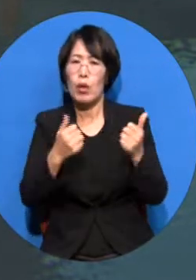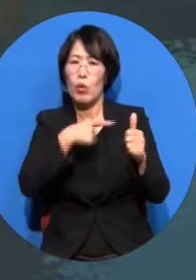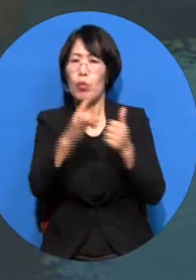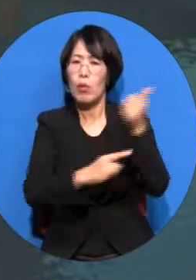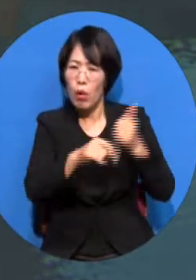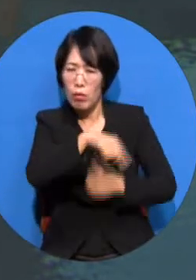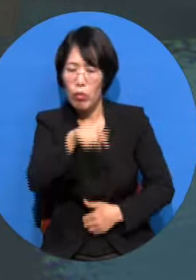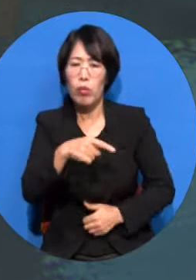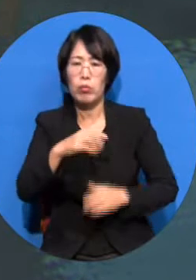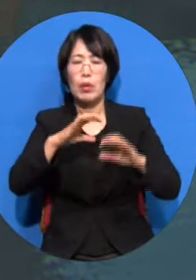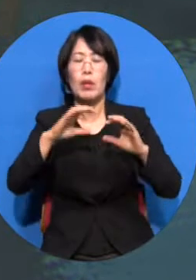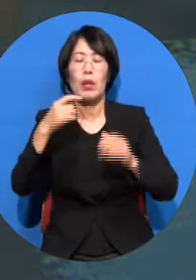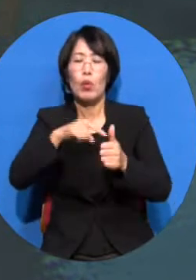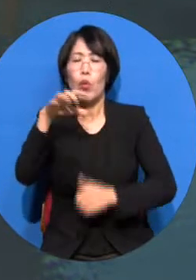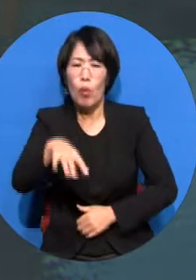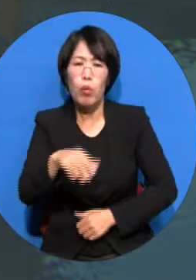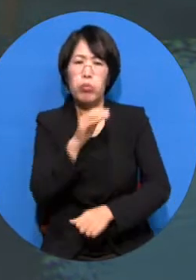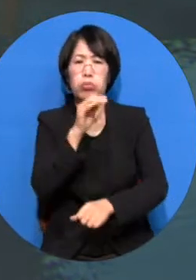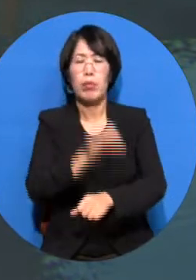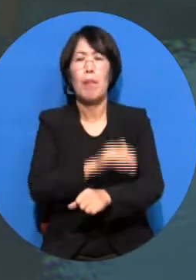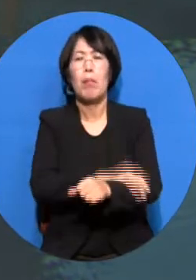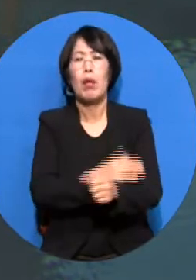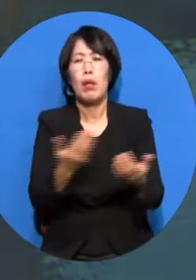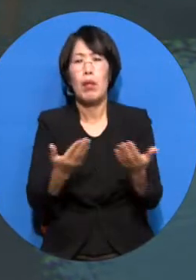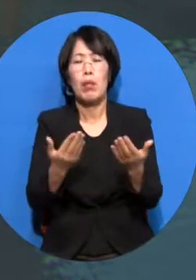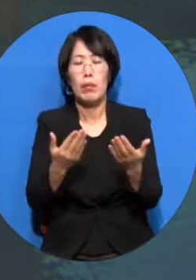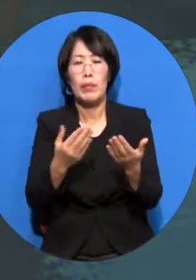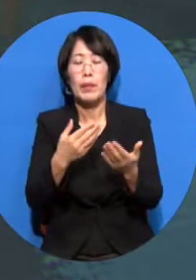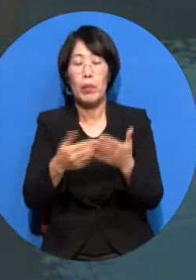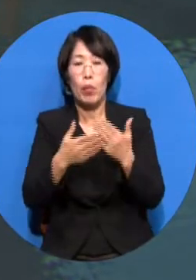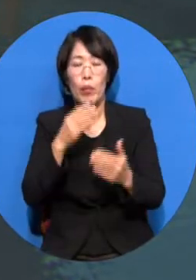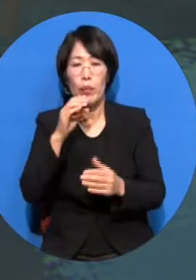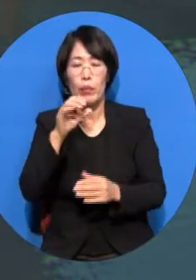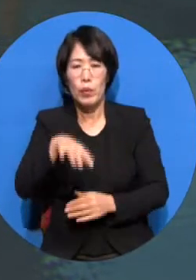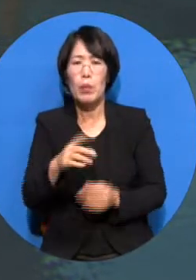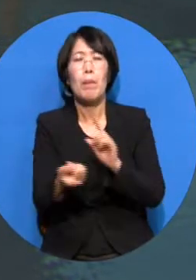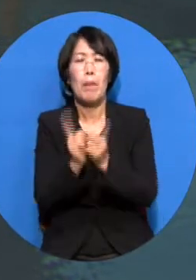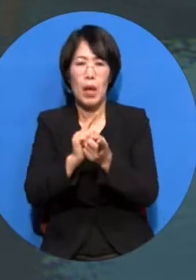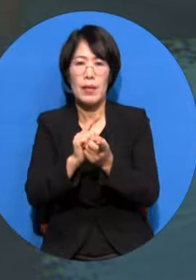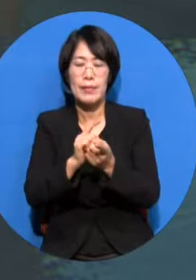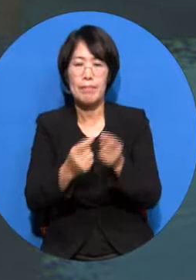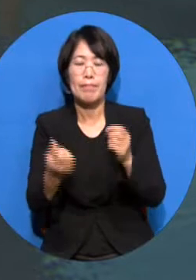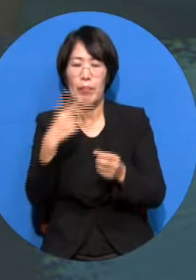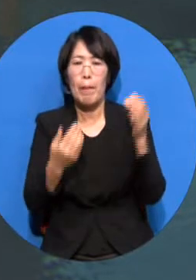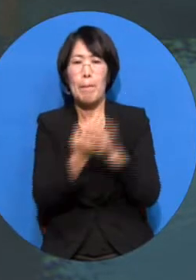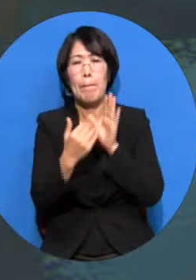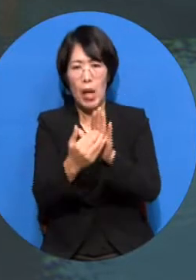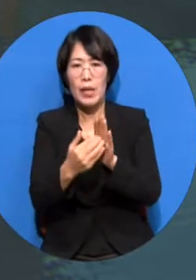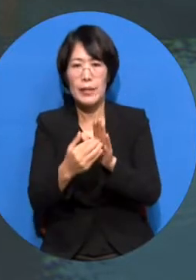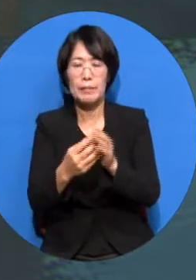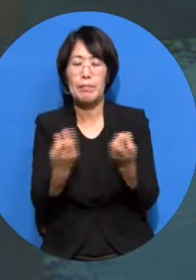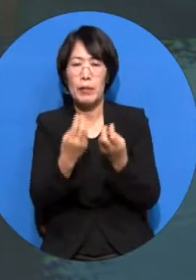교육위원들은 교육 현장에 노동 사각지대로 전락했다며 교육청에 재발 방지 대책을 요구했습니다. 교육위